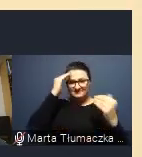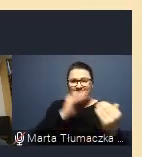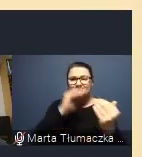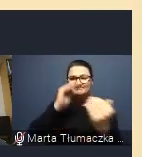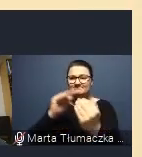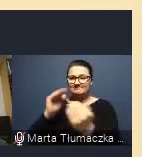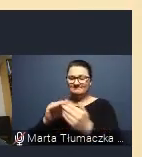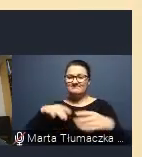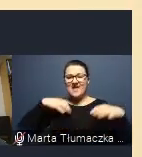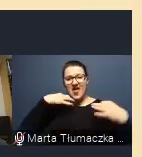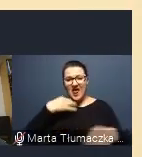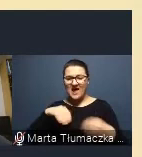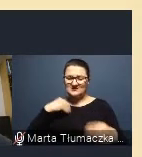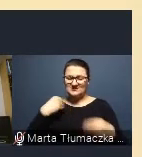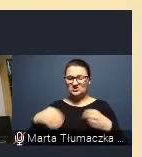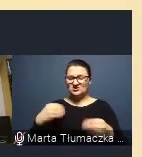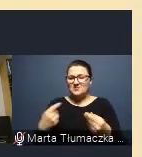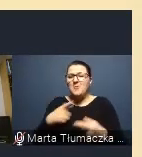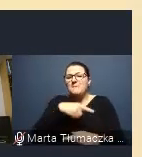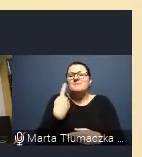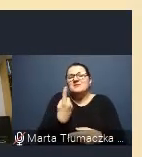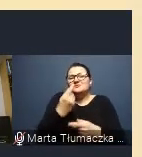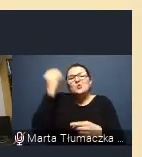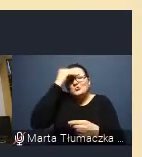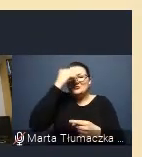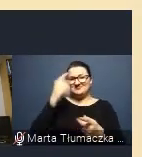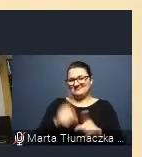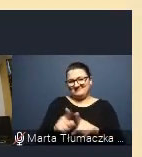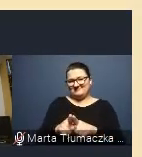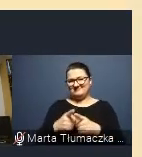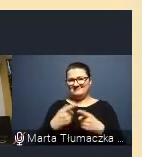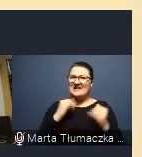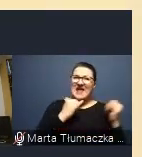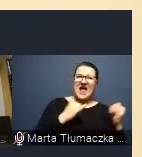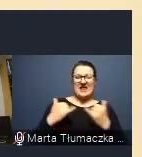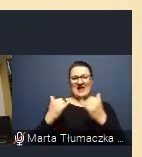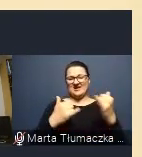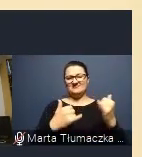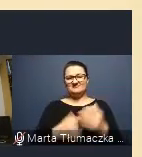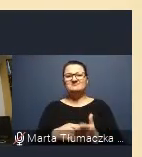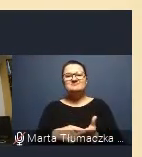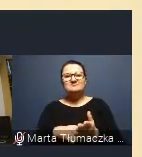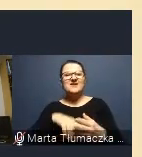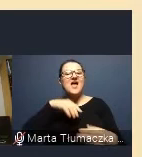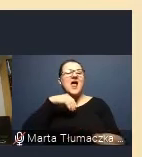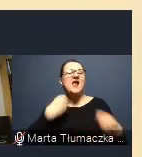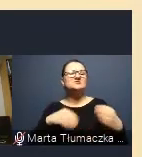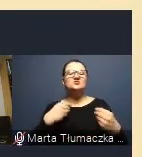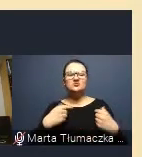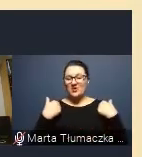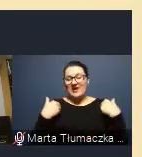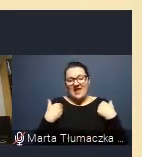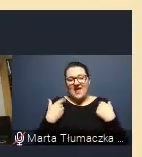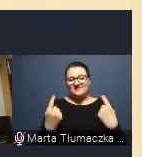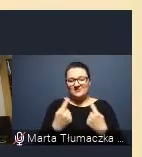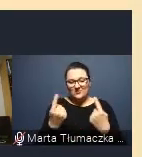uczymy, się na nowo. I ta elastyczność w moim przypadku przejawiała się w tym, że jeżeli nie uda